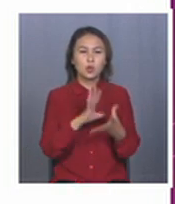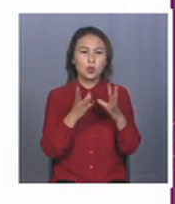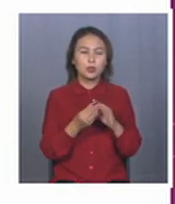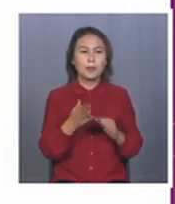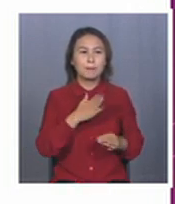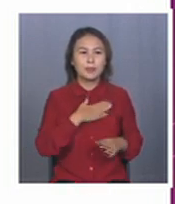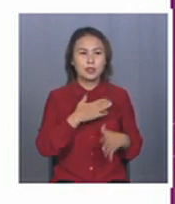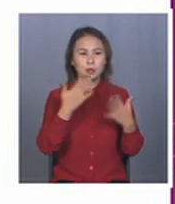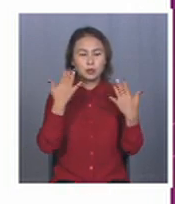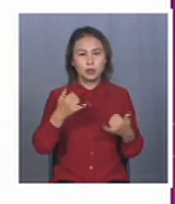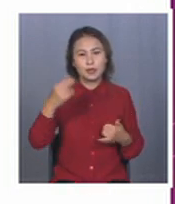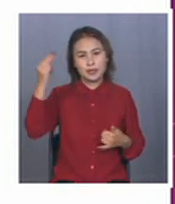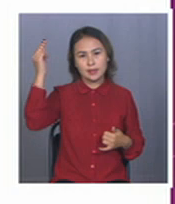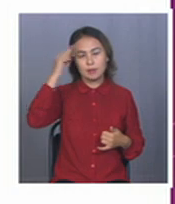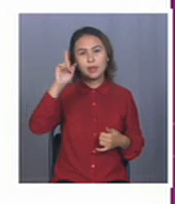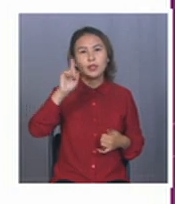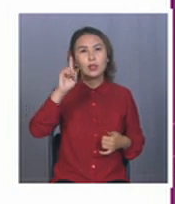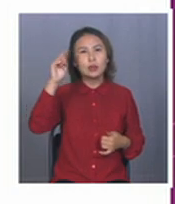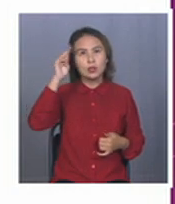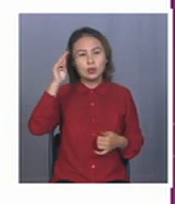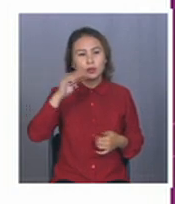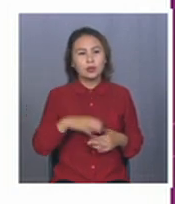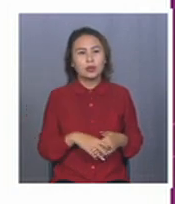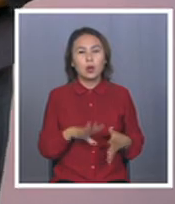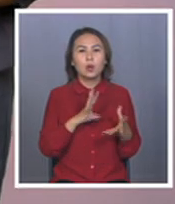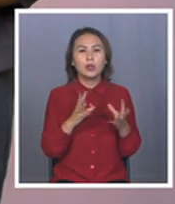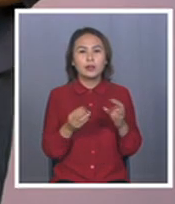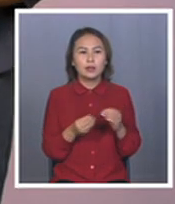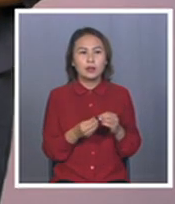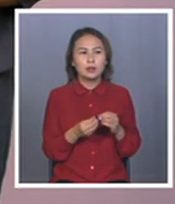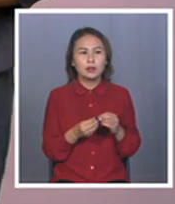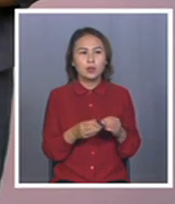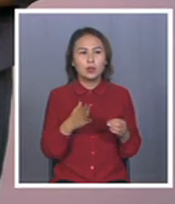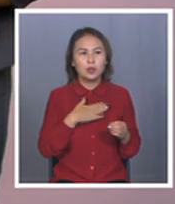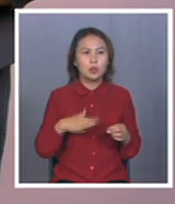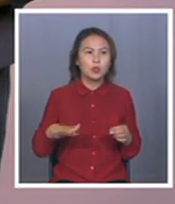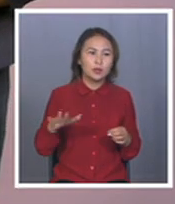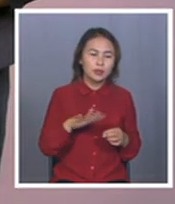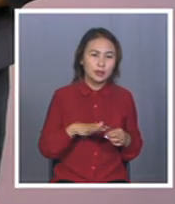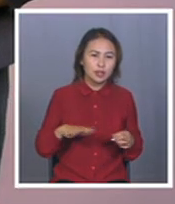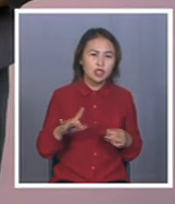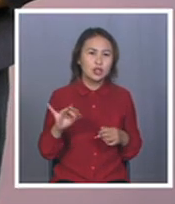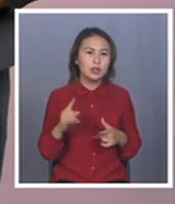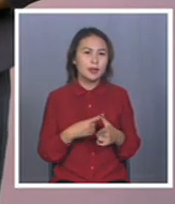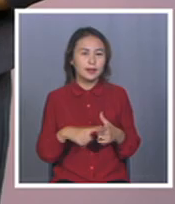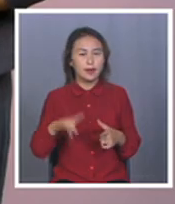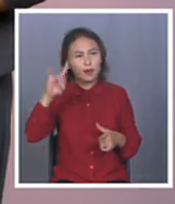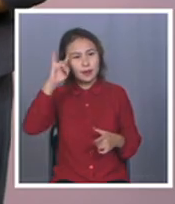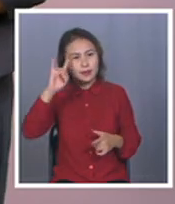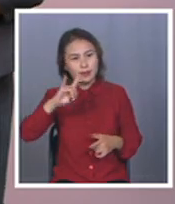бүгінгі сабақтан не үйрендік? Қорытындылайық. Өз өңіріңдегі және